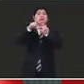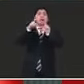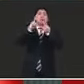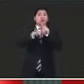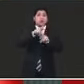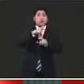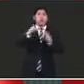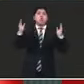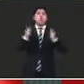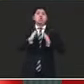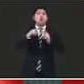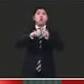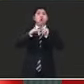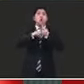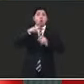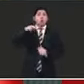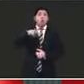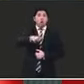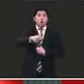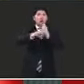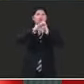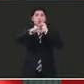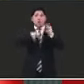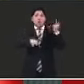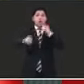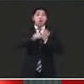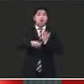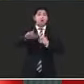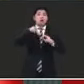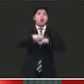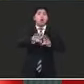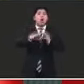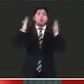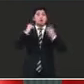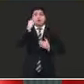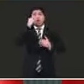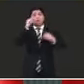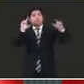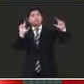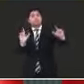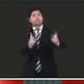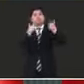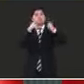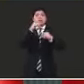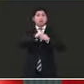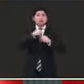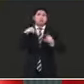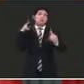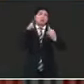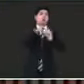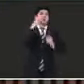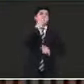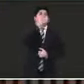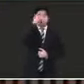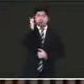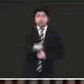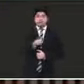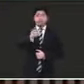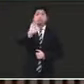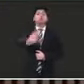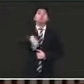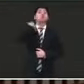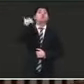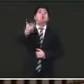Küçükkuyu Yolu ve tünellerinin açılışına canlı bağlantıyla katılacağız ardından